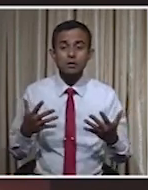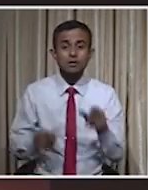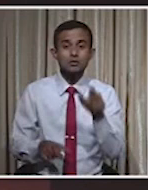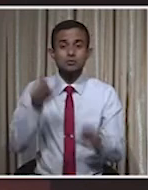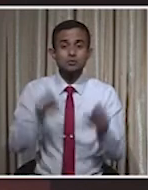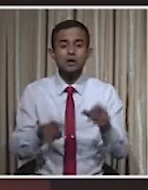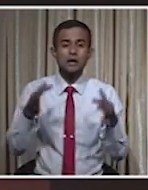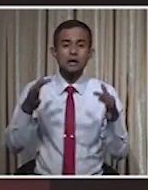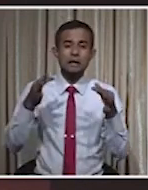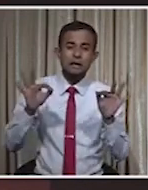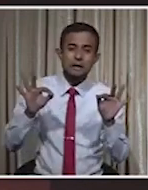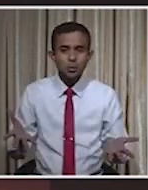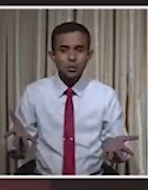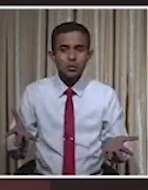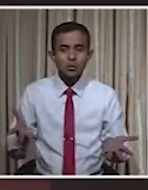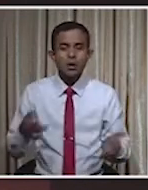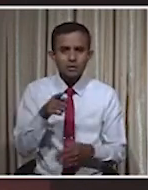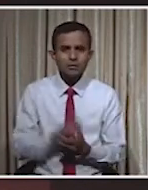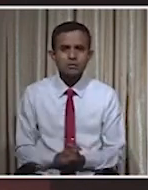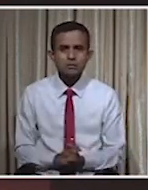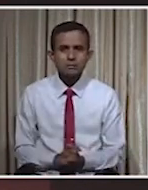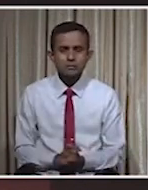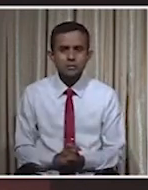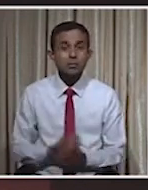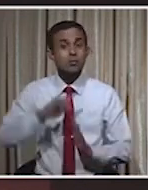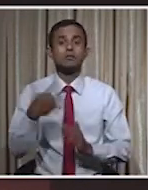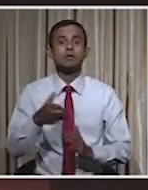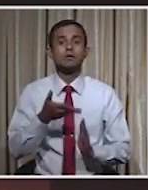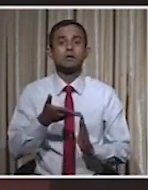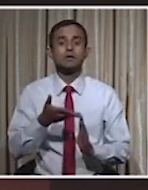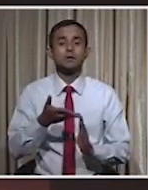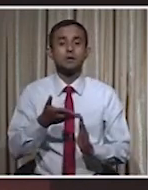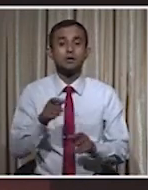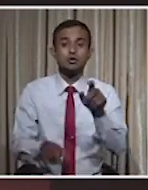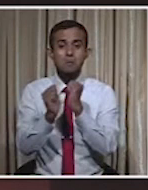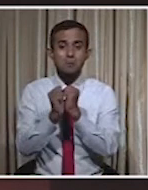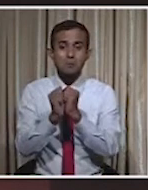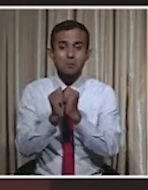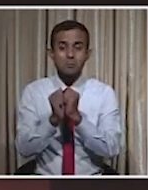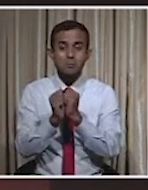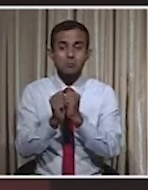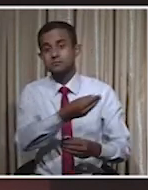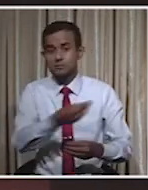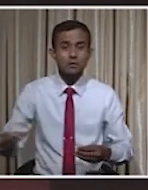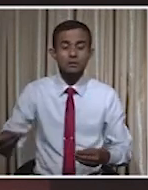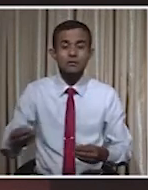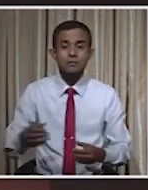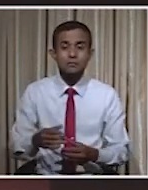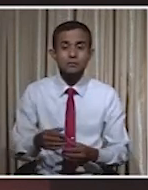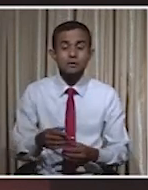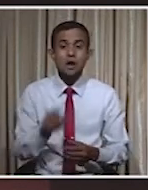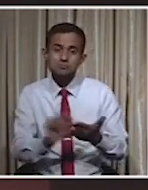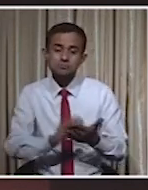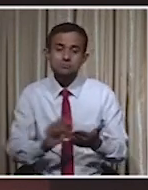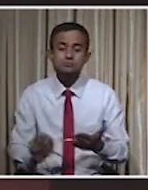ජනතා නිදහස අහිමි කිරීමක්ද සිදු වෙනවා. මුළු රටේම මේක සිද්ධ වෙයි. මිනිස්සුන්ව බස් වලින් එළියට අරගෙන නන් ලයිස්තු